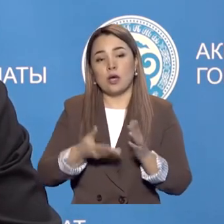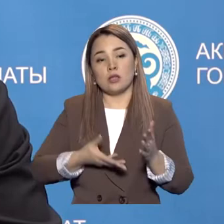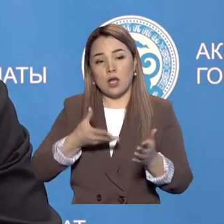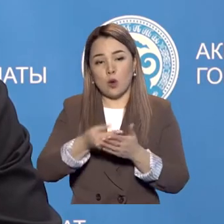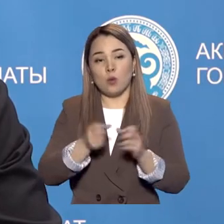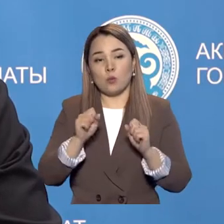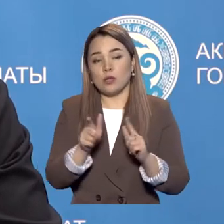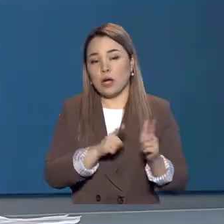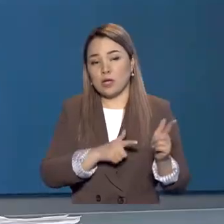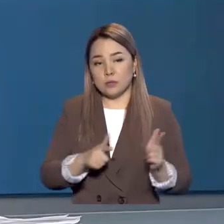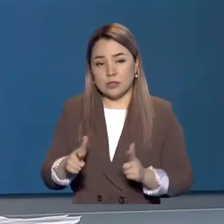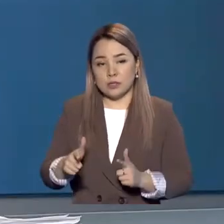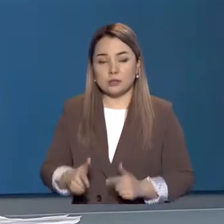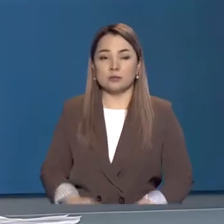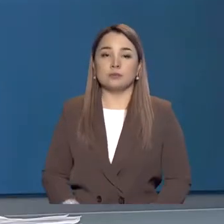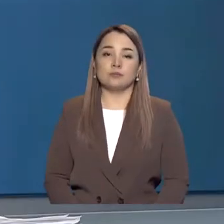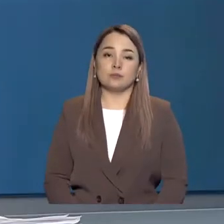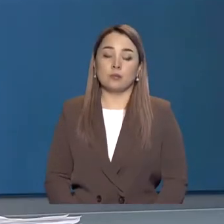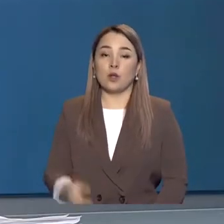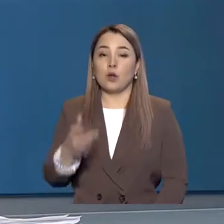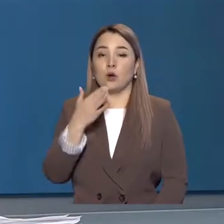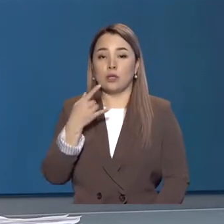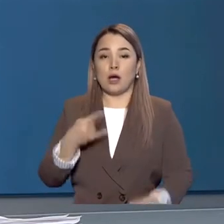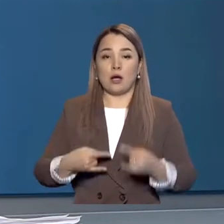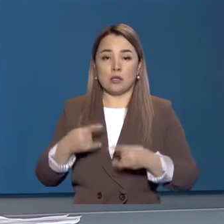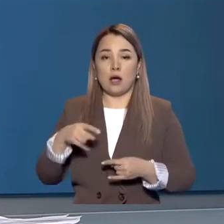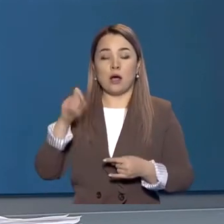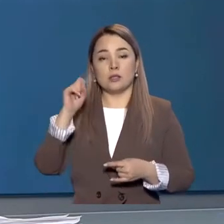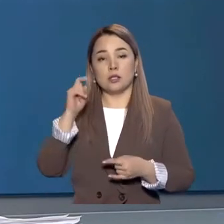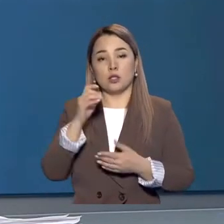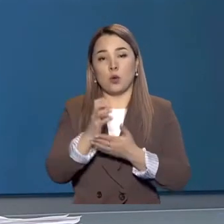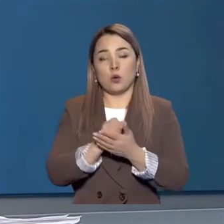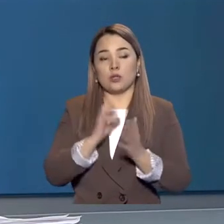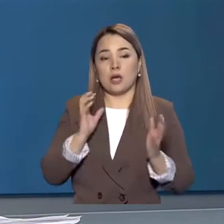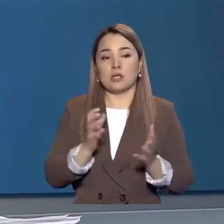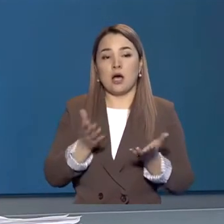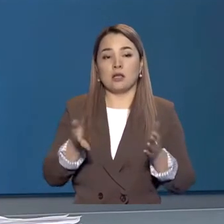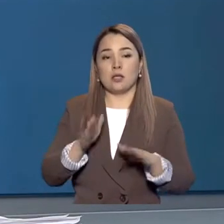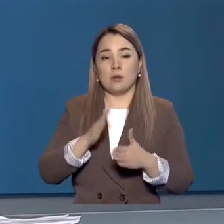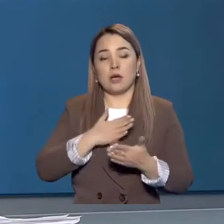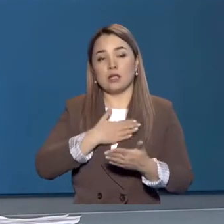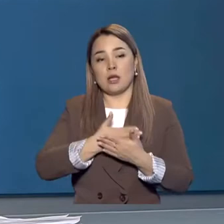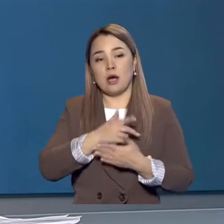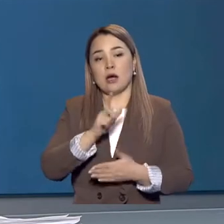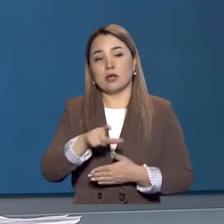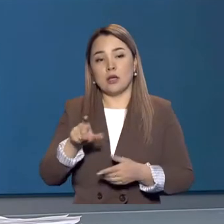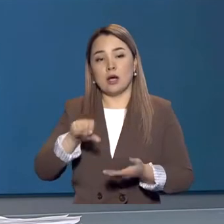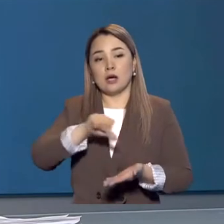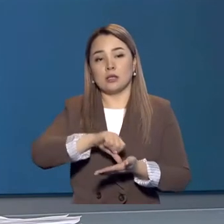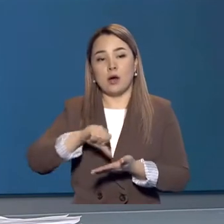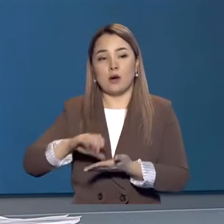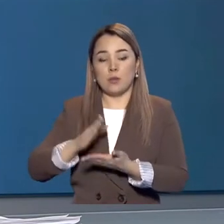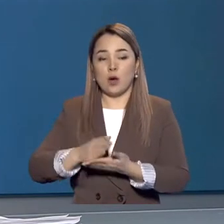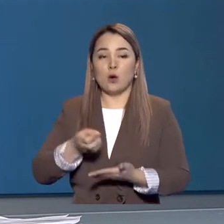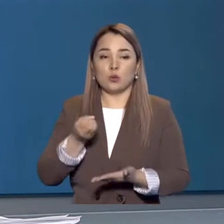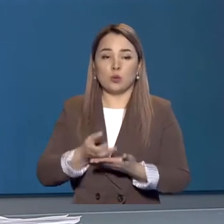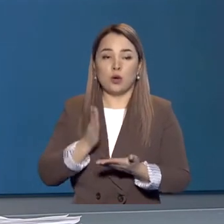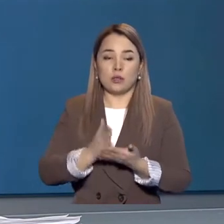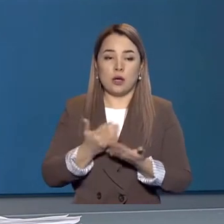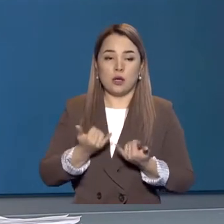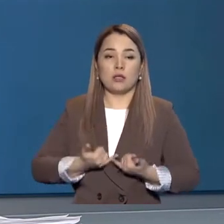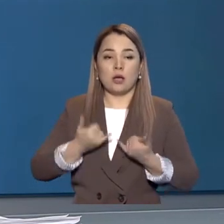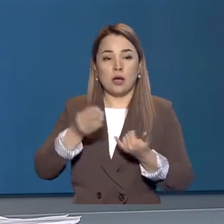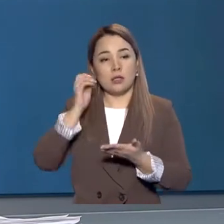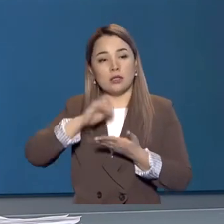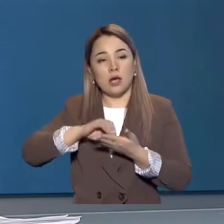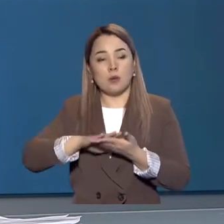дайынбыз. Ал ұлттық арнаның алтын қорын сақтап қалуға еріктілерде үлес қосты. Қазір құнды мұраны